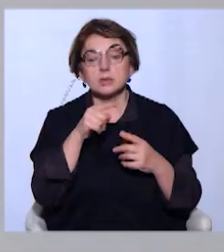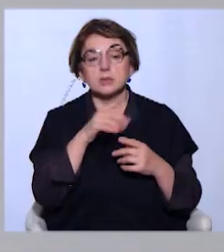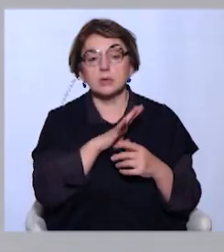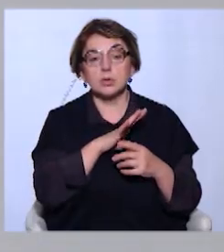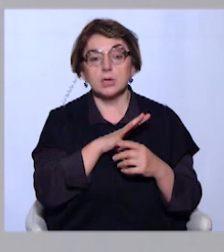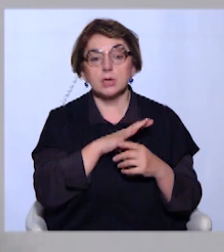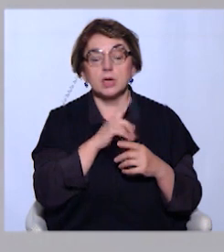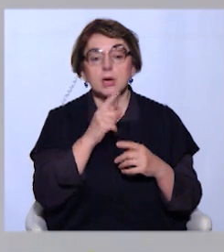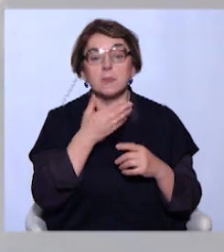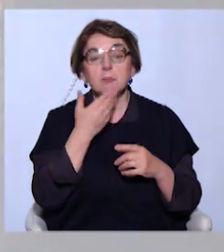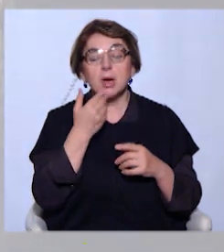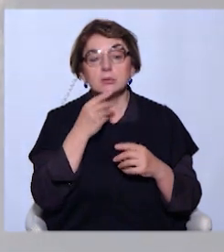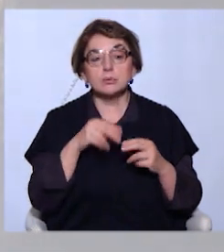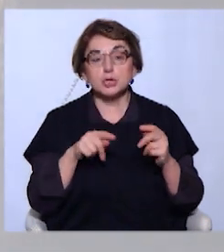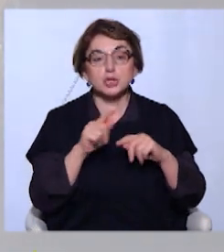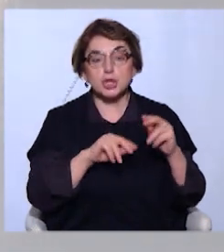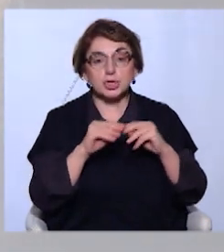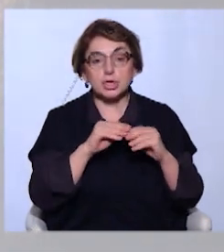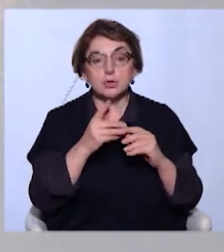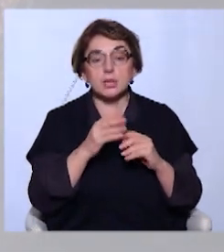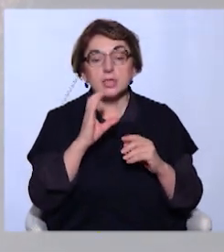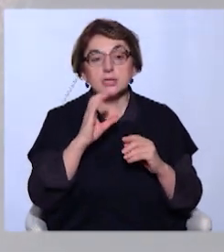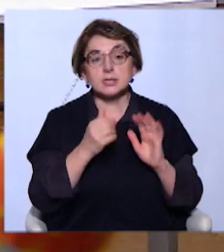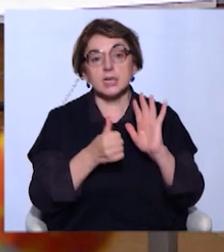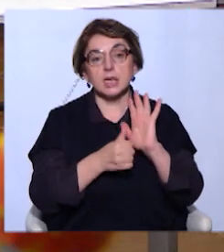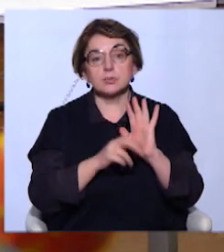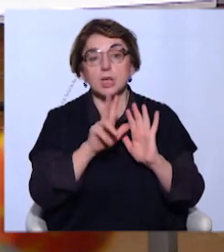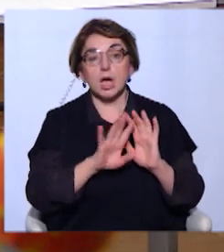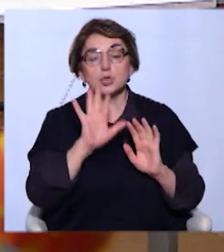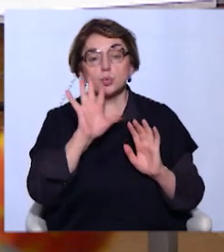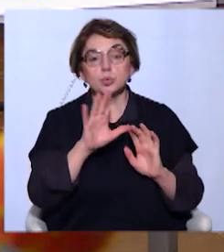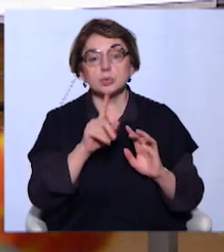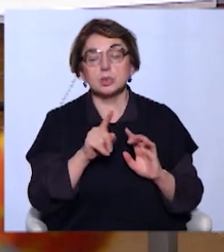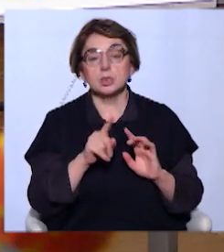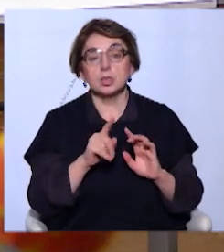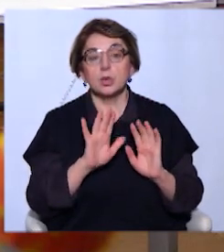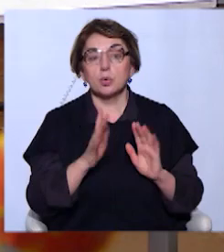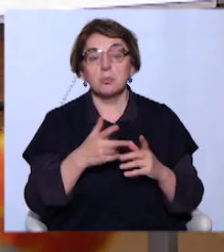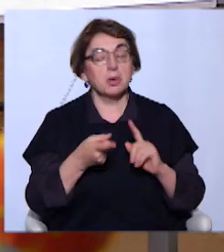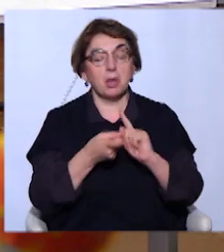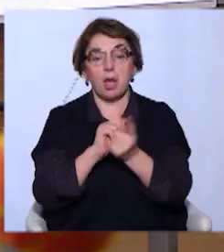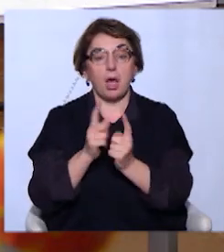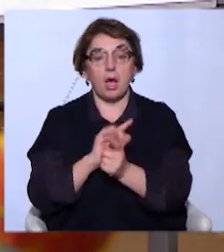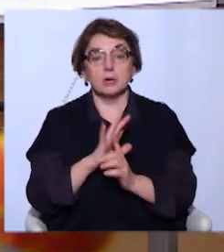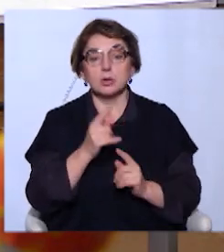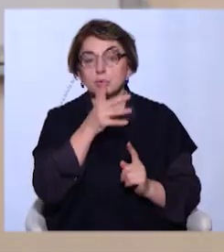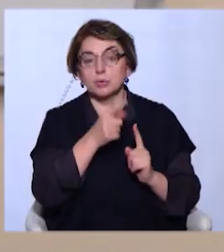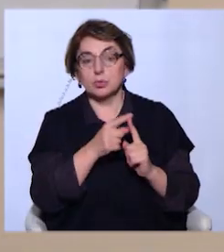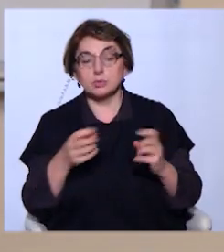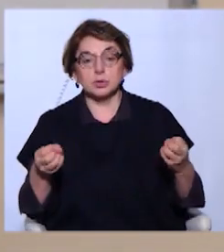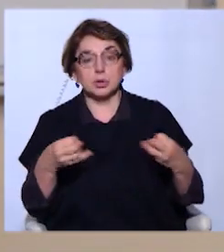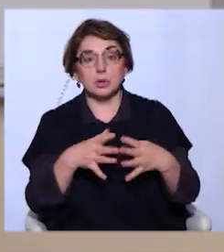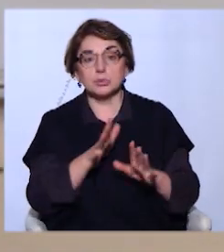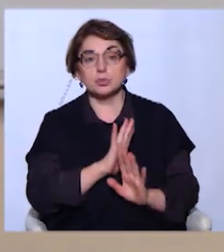რომ უმრავლესობა მათგანს ჰქონდა ეს მარტივი შედგენილობა, რაღაცა C6H5-ის რადიკალი, რომელიც არ იცვლებოდა